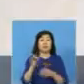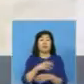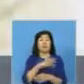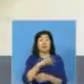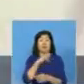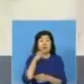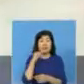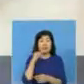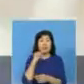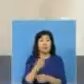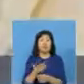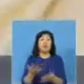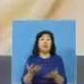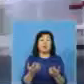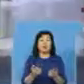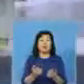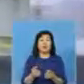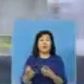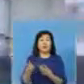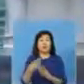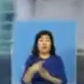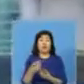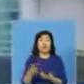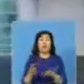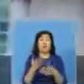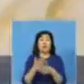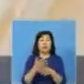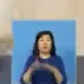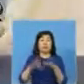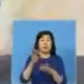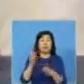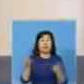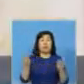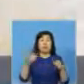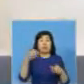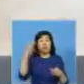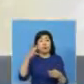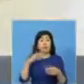Разия старается не только принимать заказы, но и помочь с выбором ткани и дизайном.